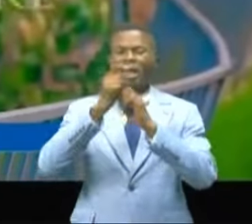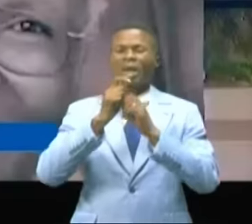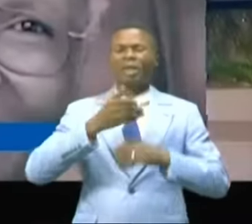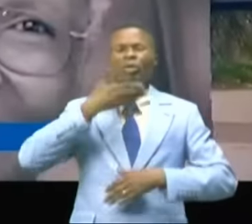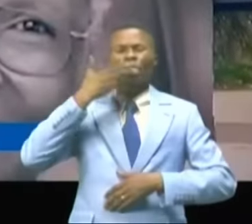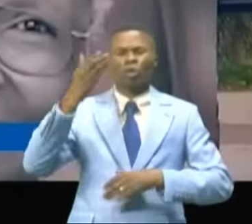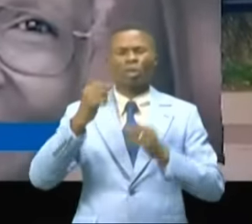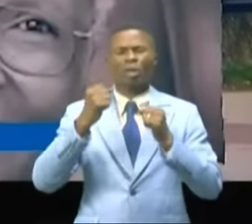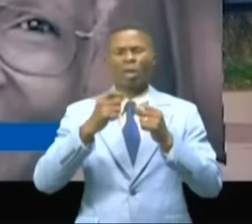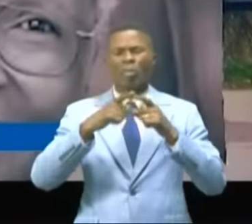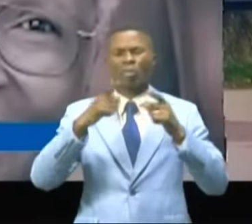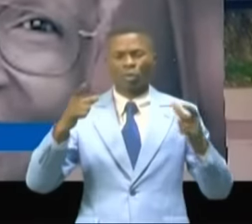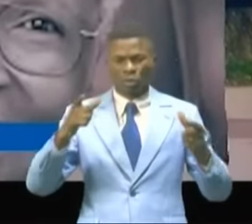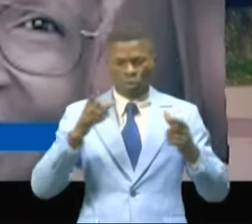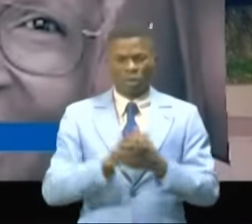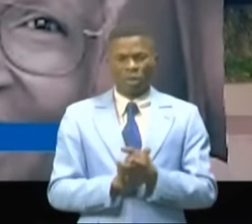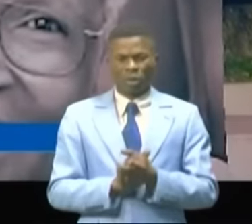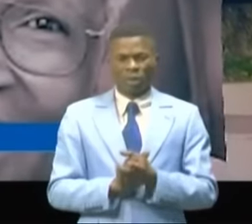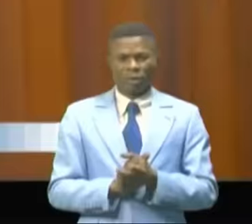spirituel.